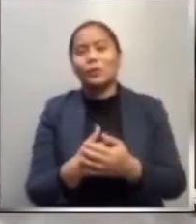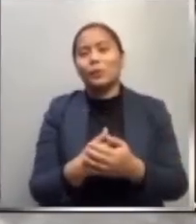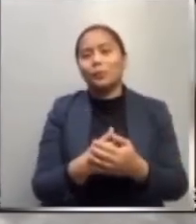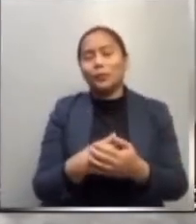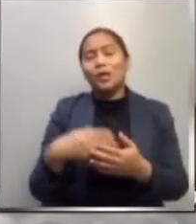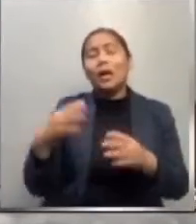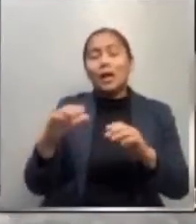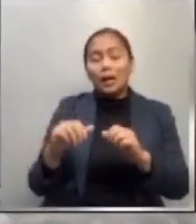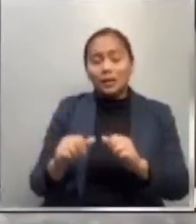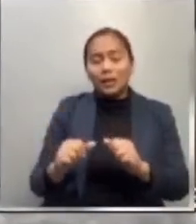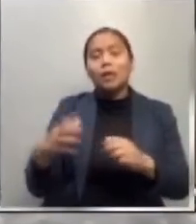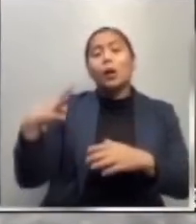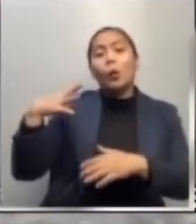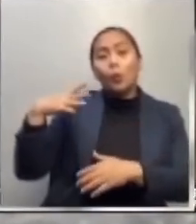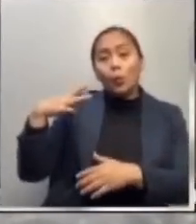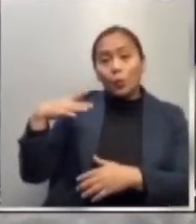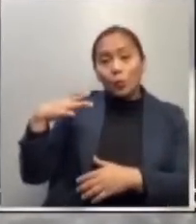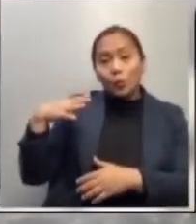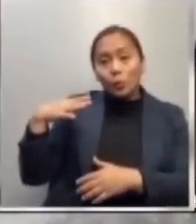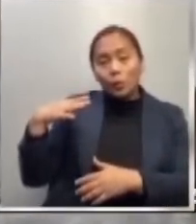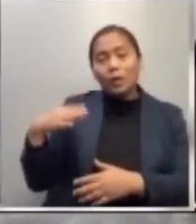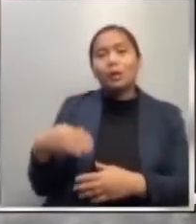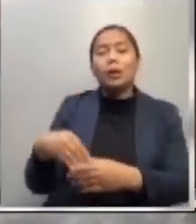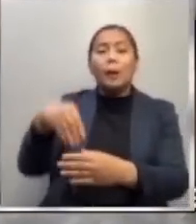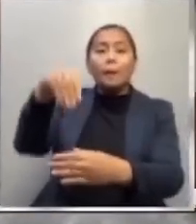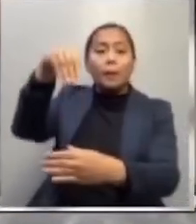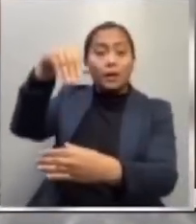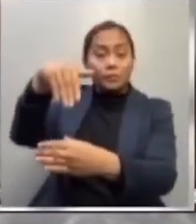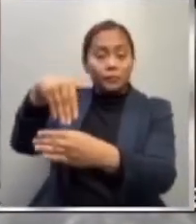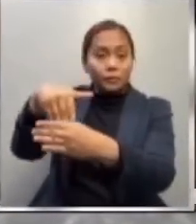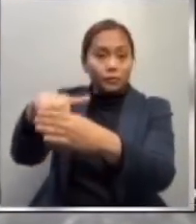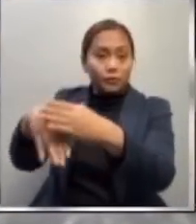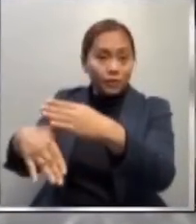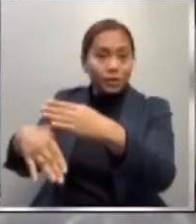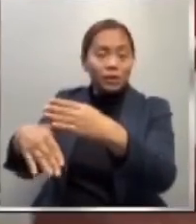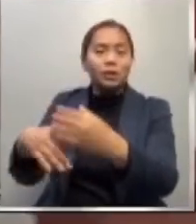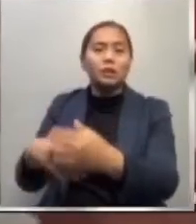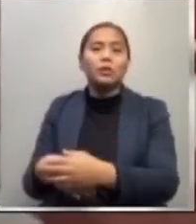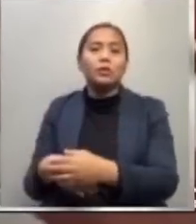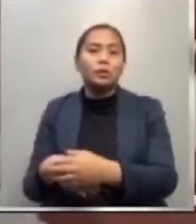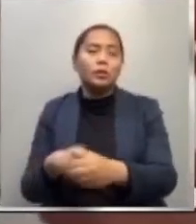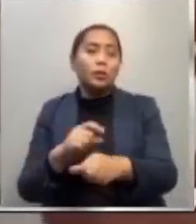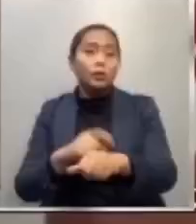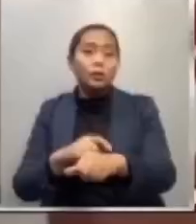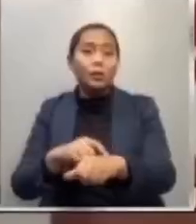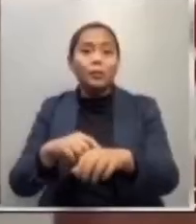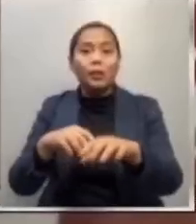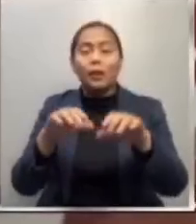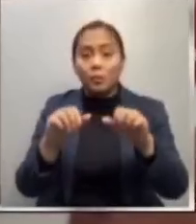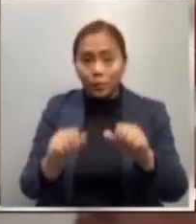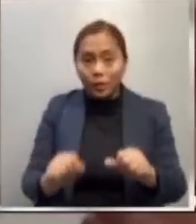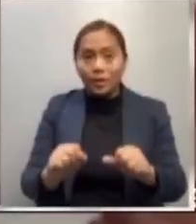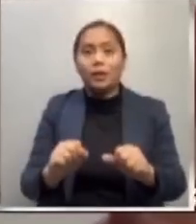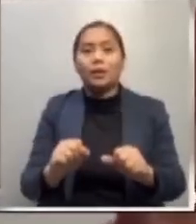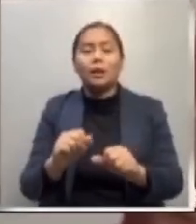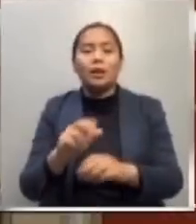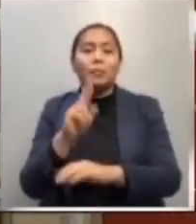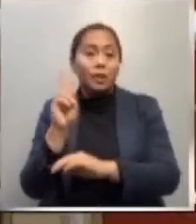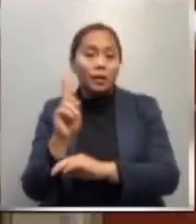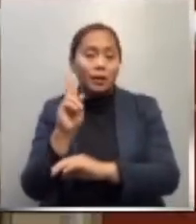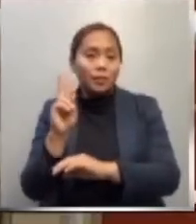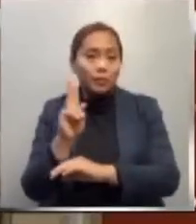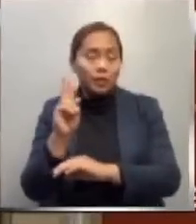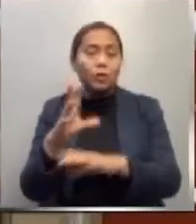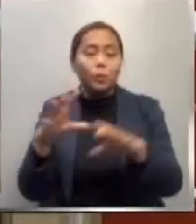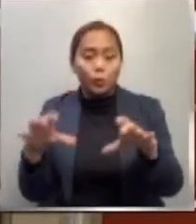nilang intayin na batch feed yung kanilang balota. Yun nga lang, baka maghintay rin sila ng matagal, Vicky.